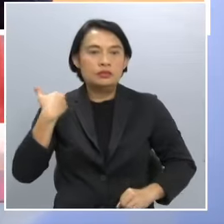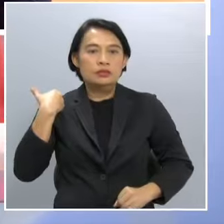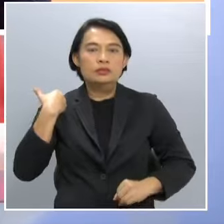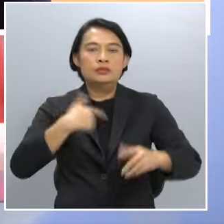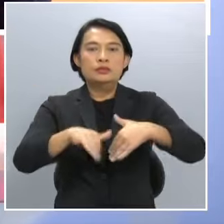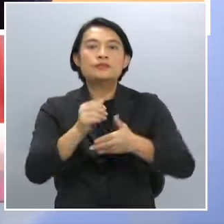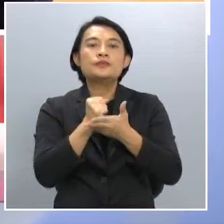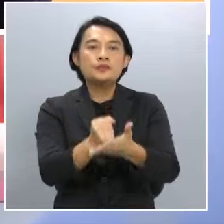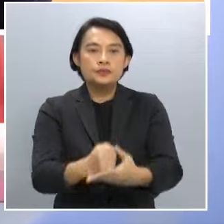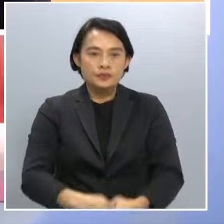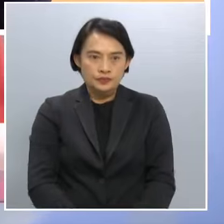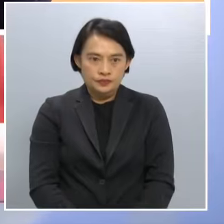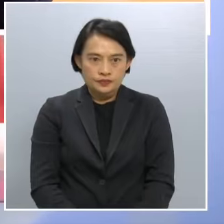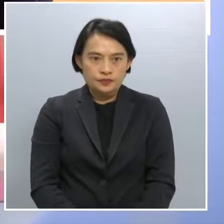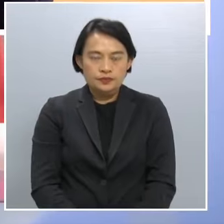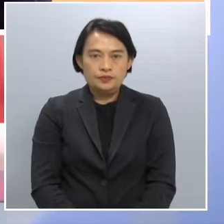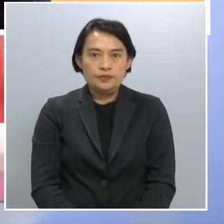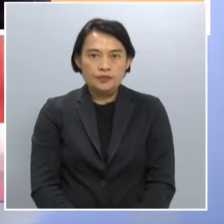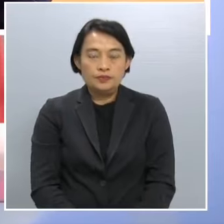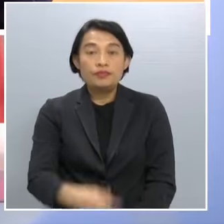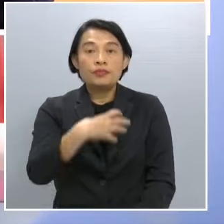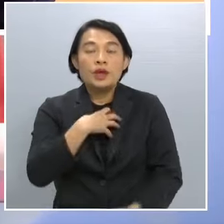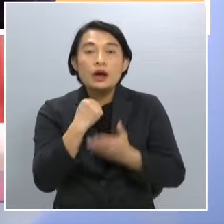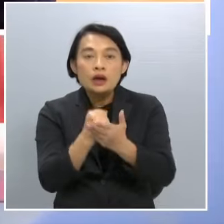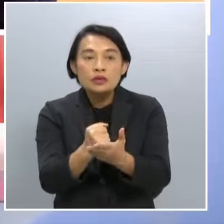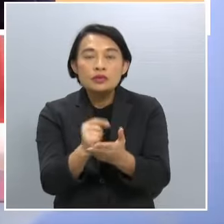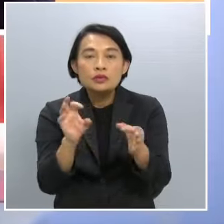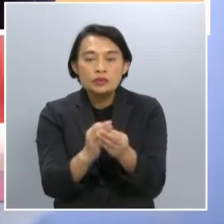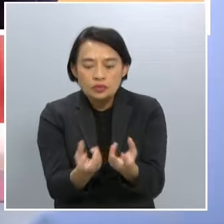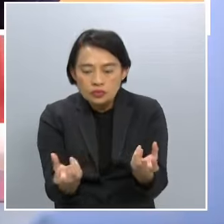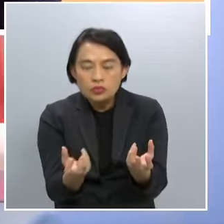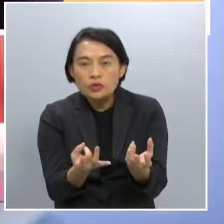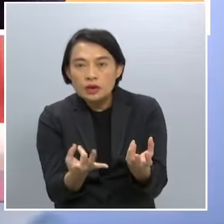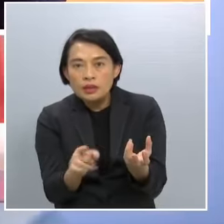ชนครับ ตอนนี้ต้องการสนับสนุนพวกสิ่งของอุปโภคบริโภคเป็นอะไรบ้างไหมครับ